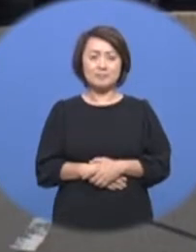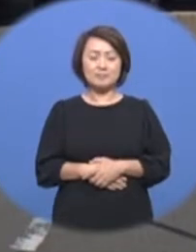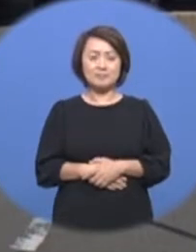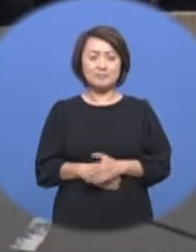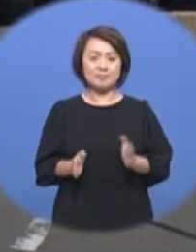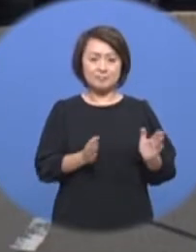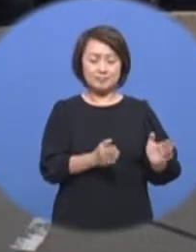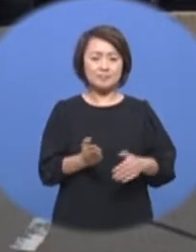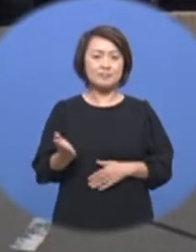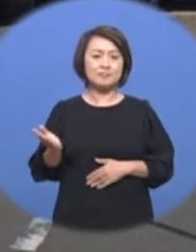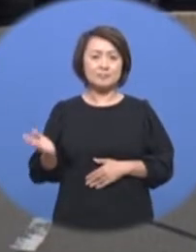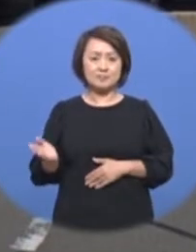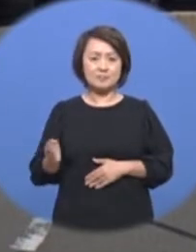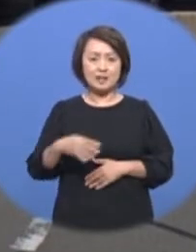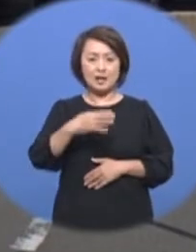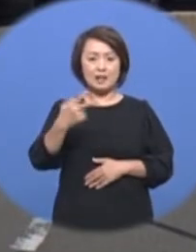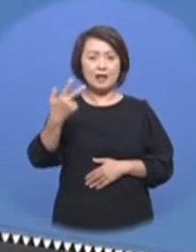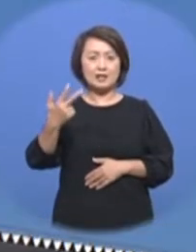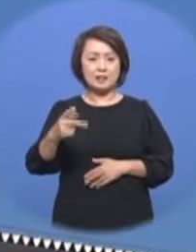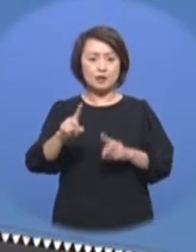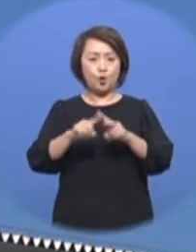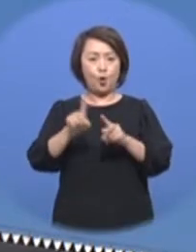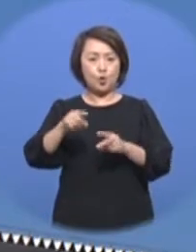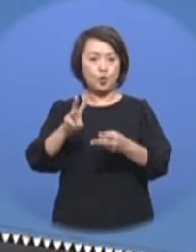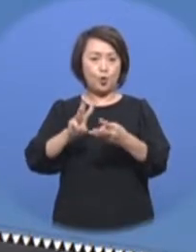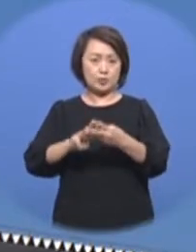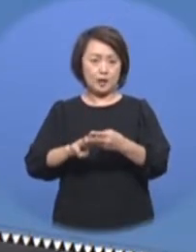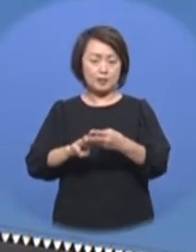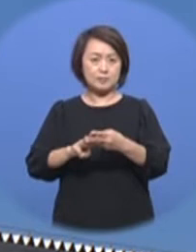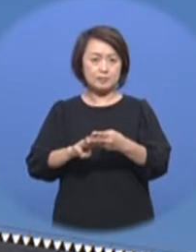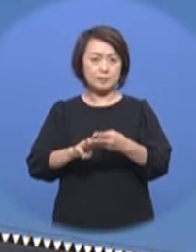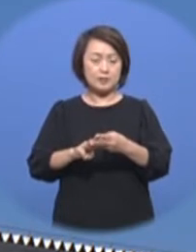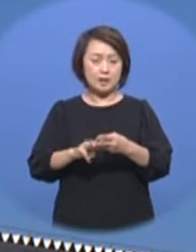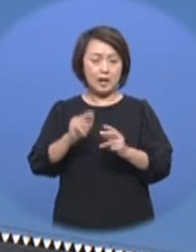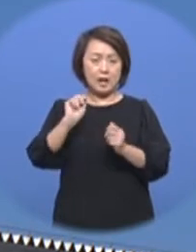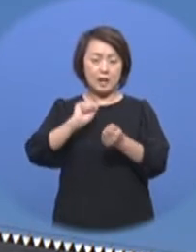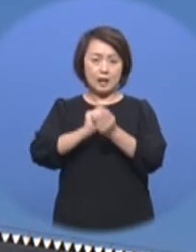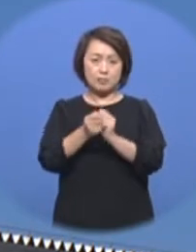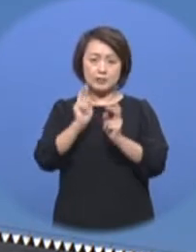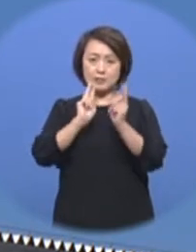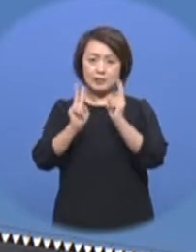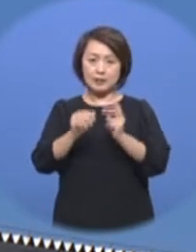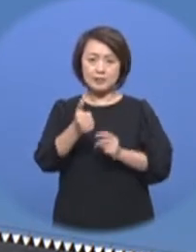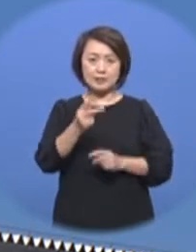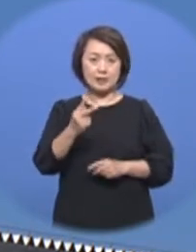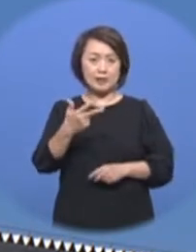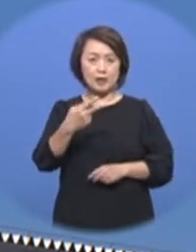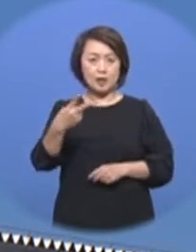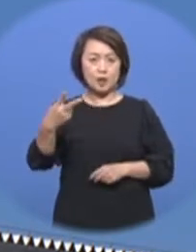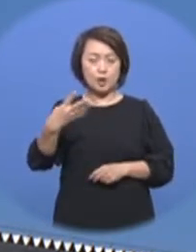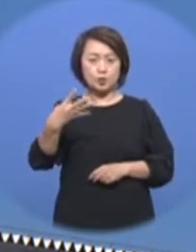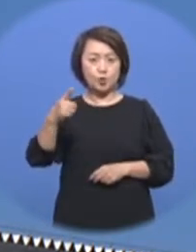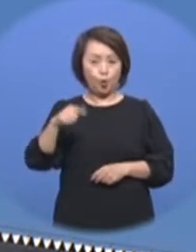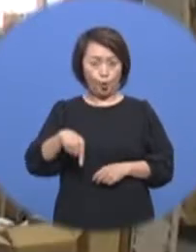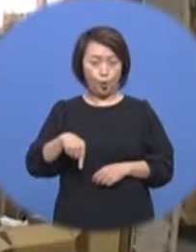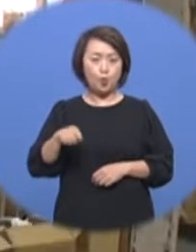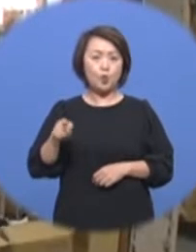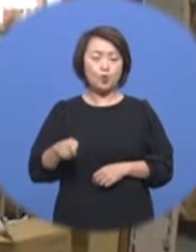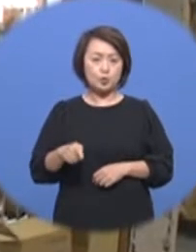一方、こちらは海南市小野田にある株式会社高商の中央ロジスティックセンターです